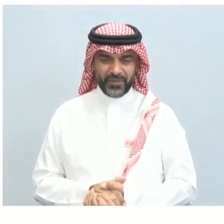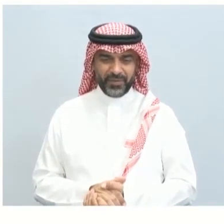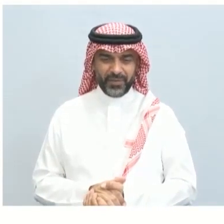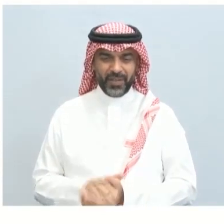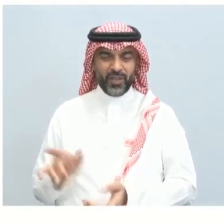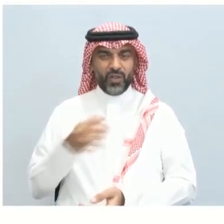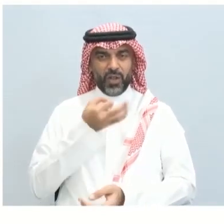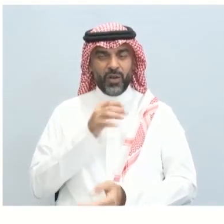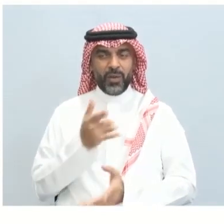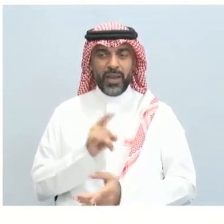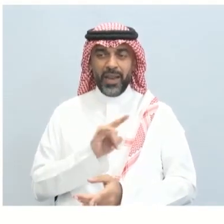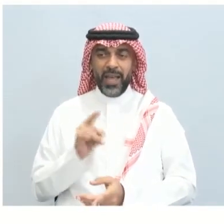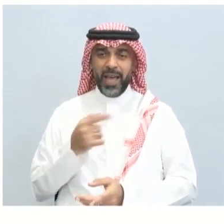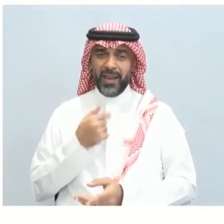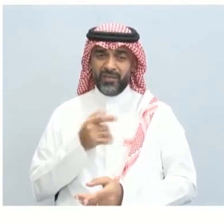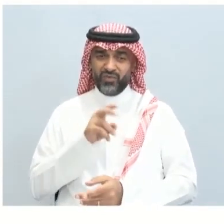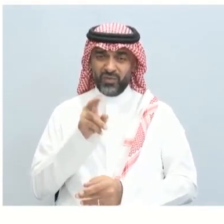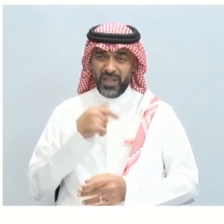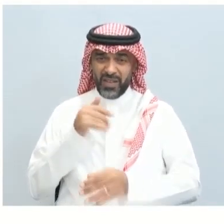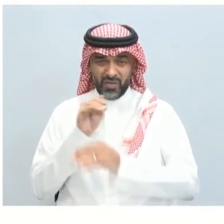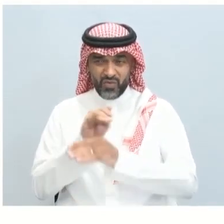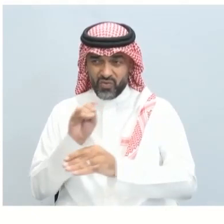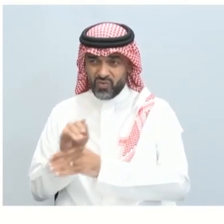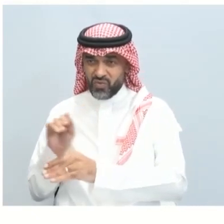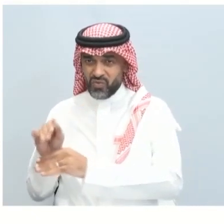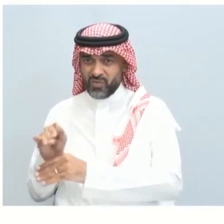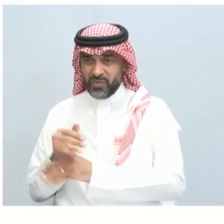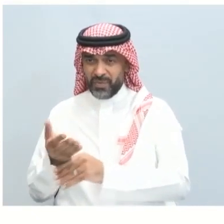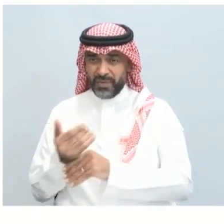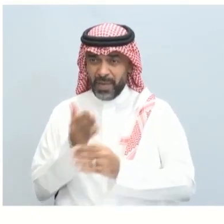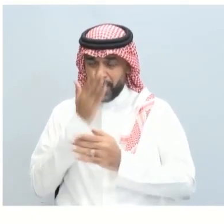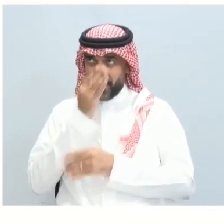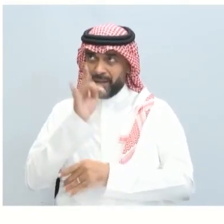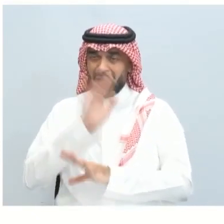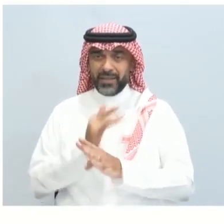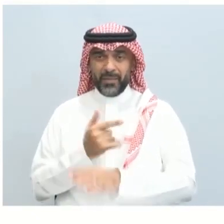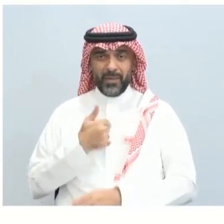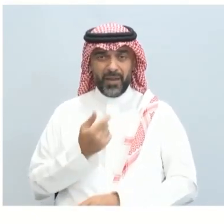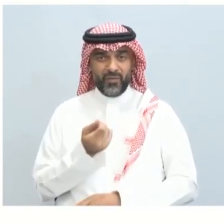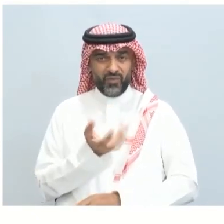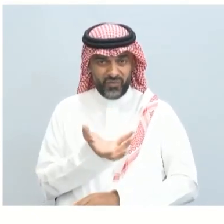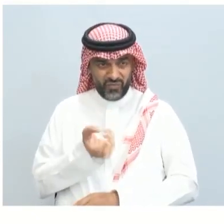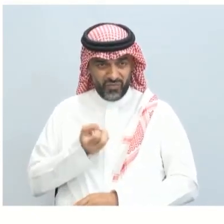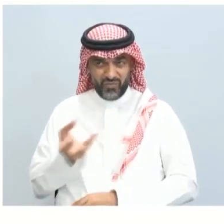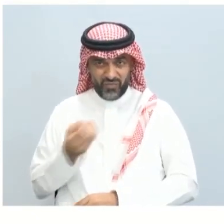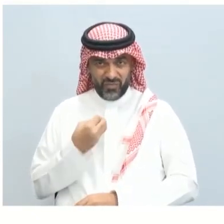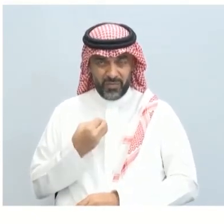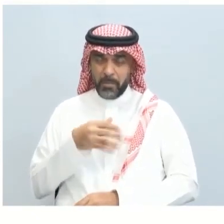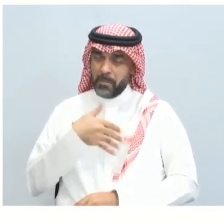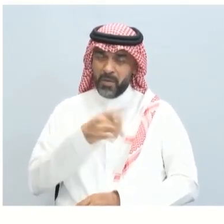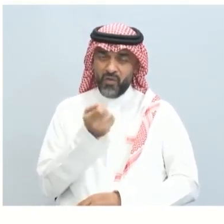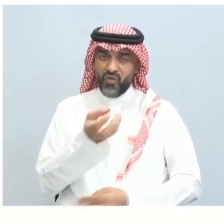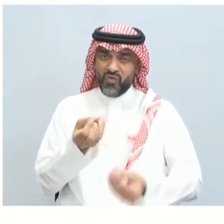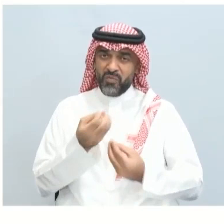لا اسالكم عليه مالا ان اجري الا على الله اذا على ماذا تدل